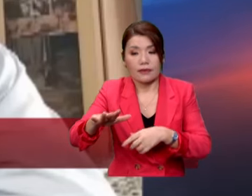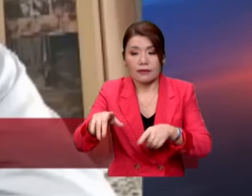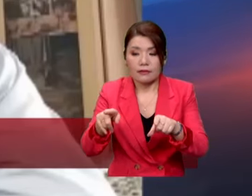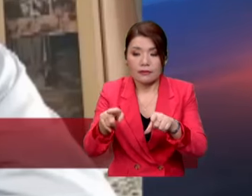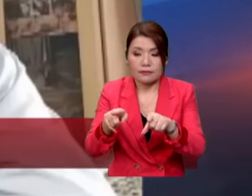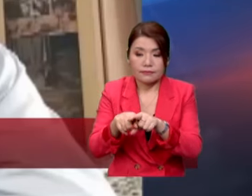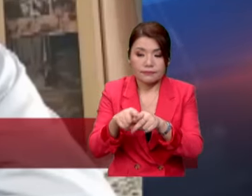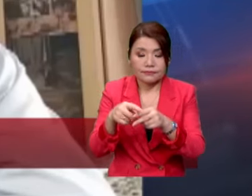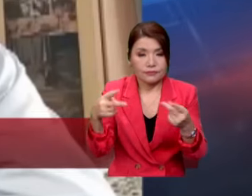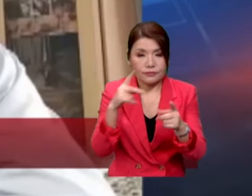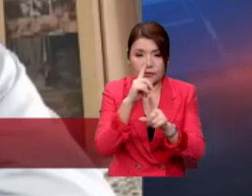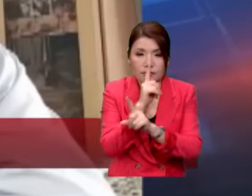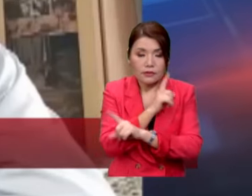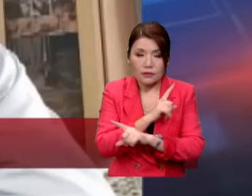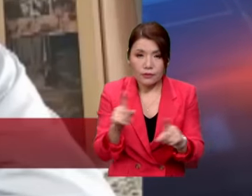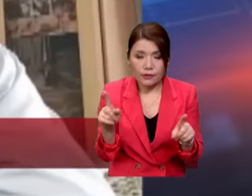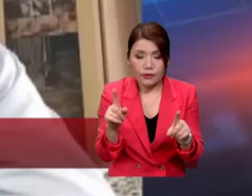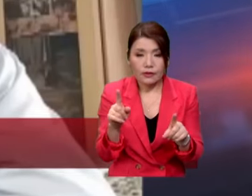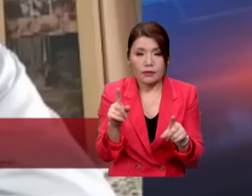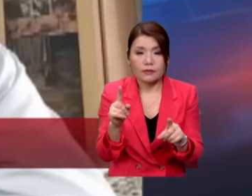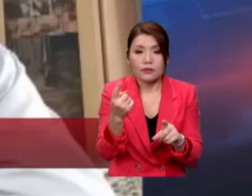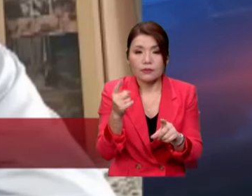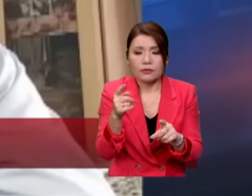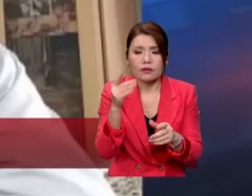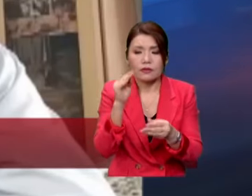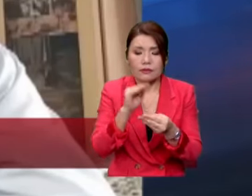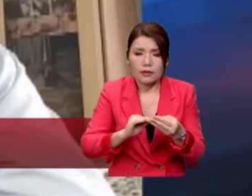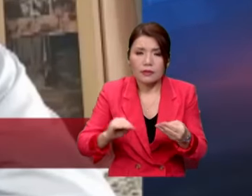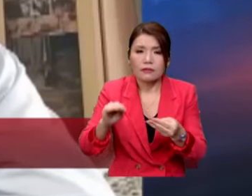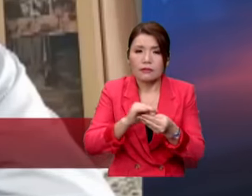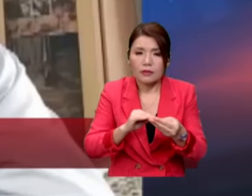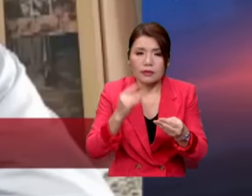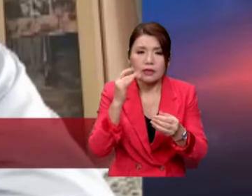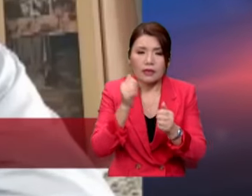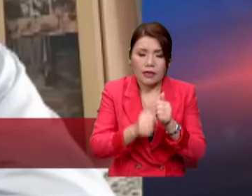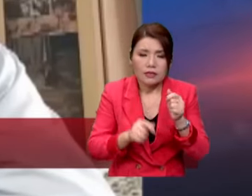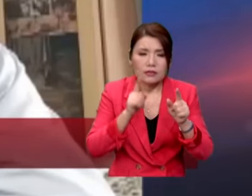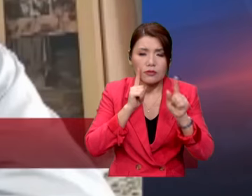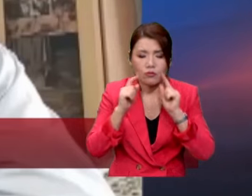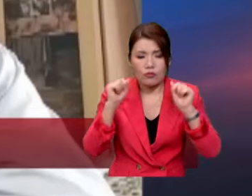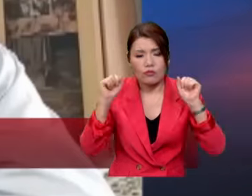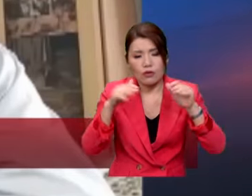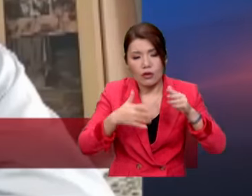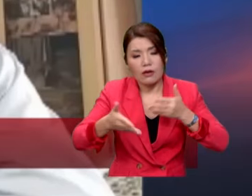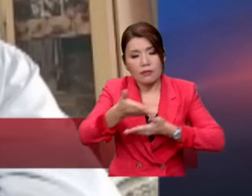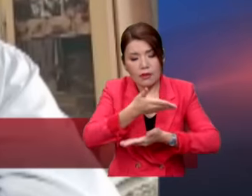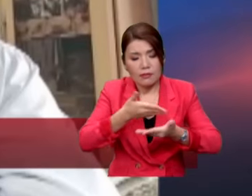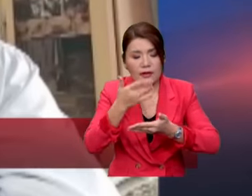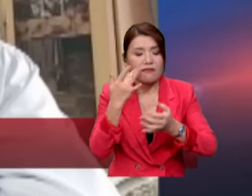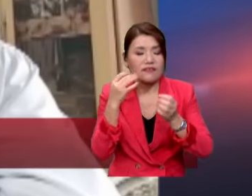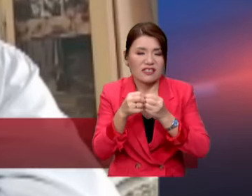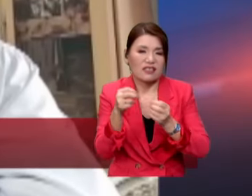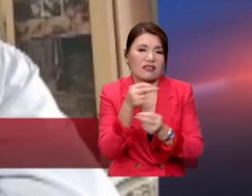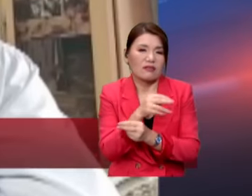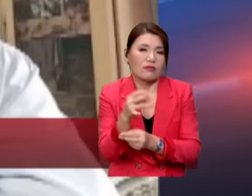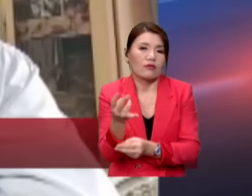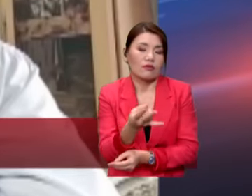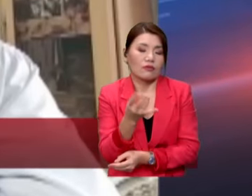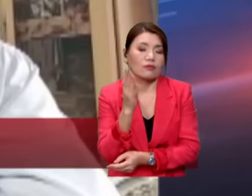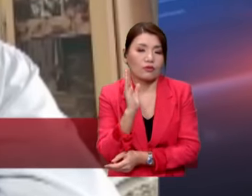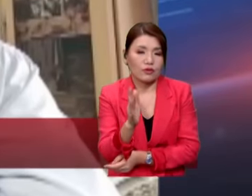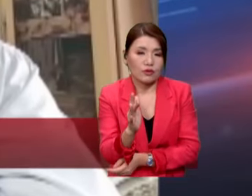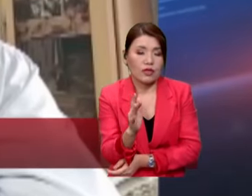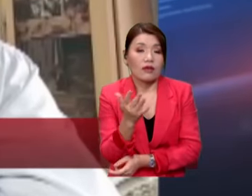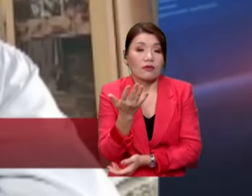равнодушный болып қалмайды. Бұның несі қайта-қайта әрбір отырыста да көтерілу беретін шығар деп ойлаймын. Дегенмен олар